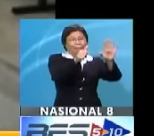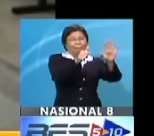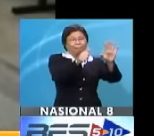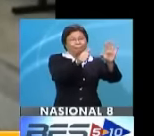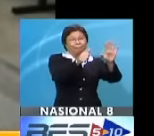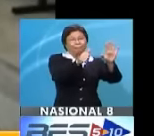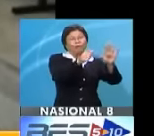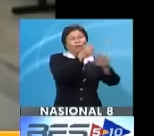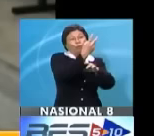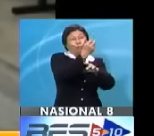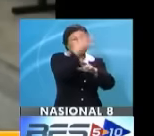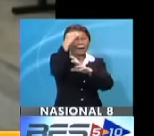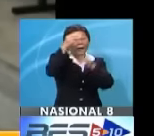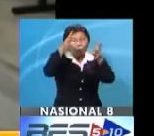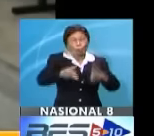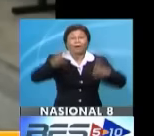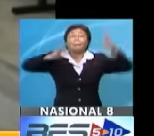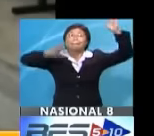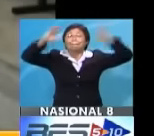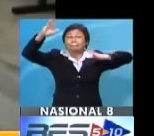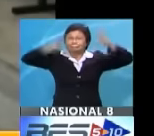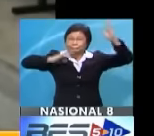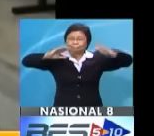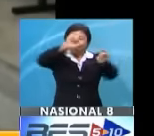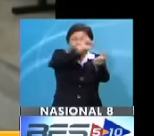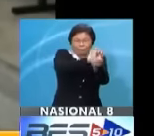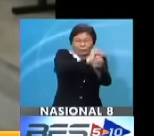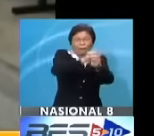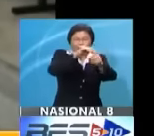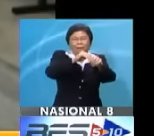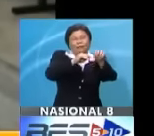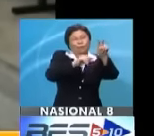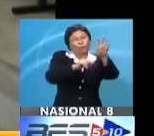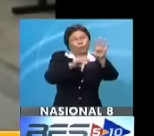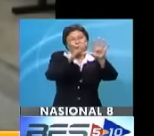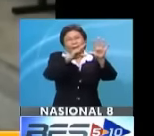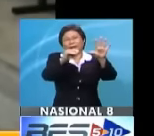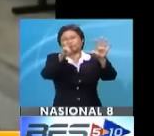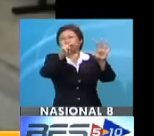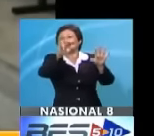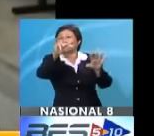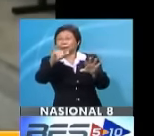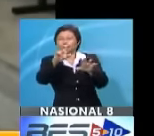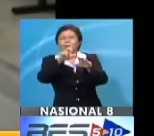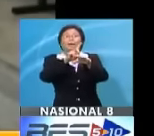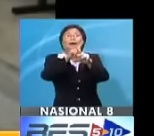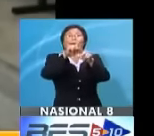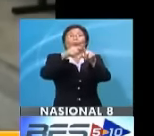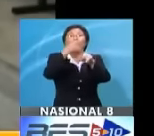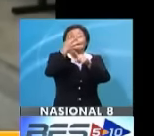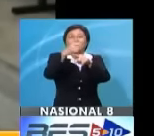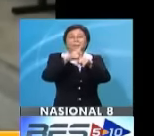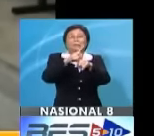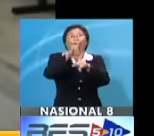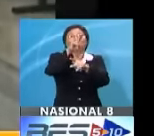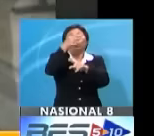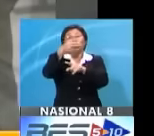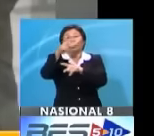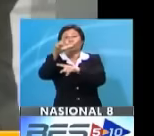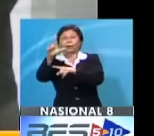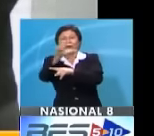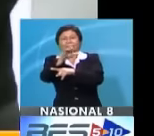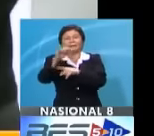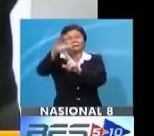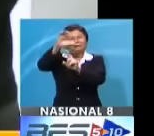antara 12 lelaki warga tempatan yang ditahan pada 25 dan 26 April di Hulu Langat dan Ceras. Mereka disyaki